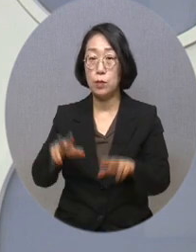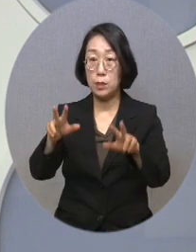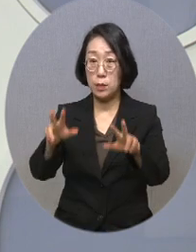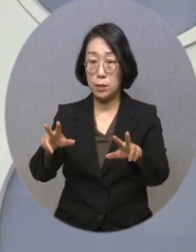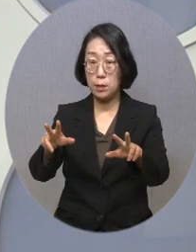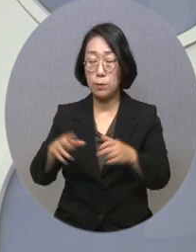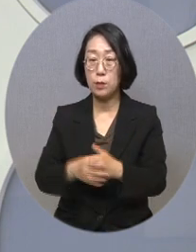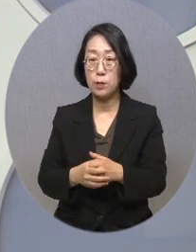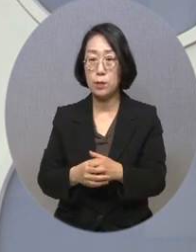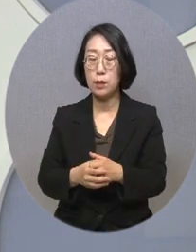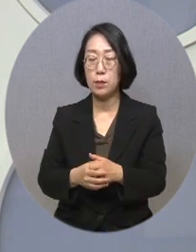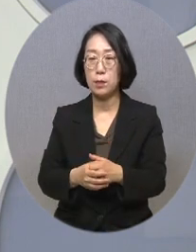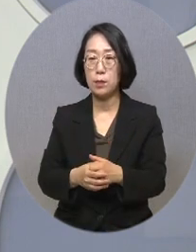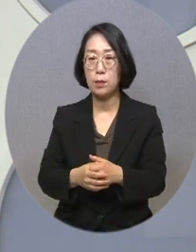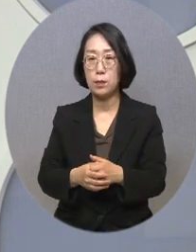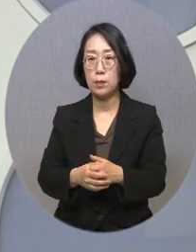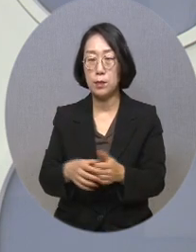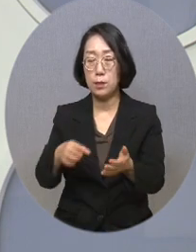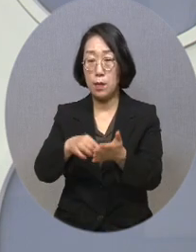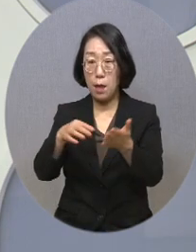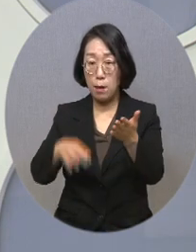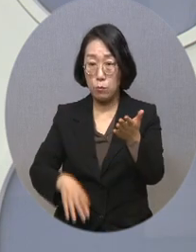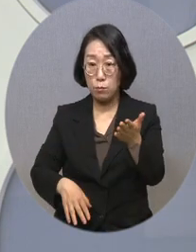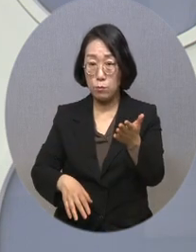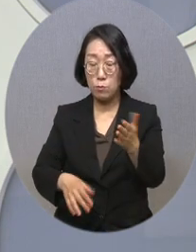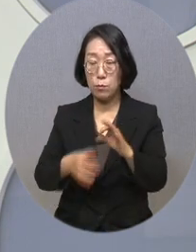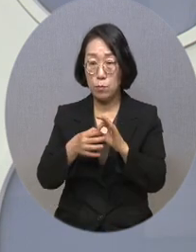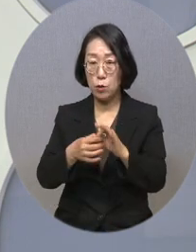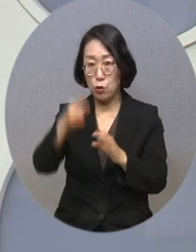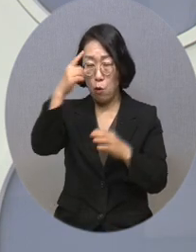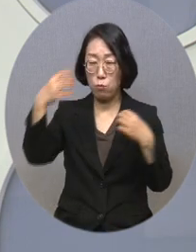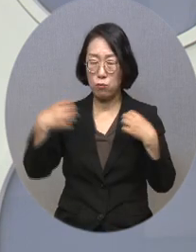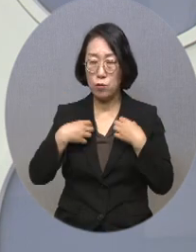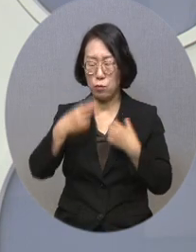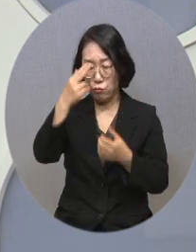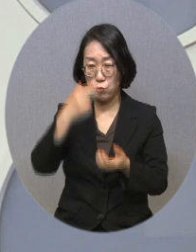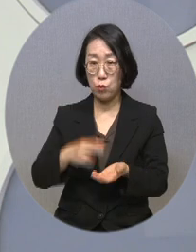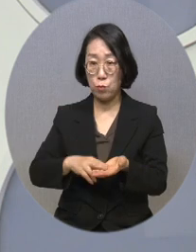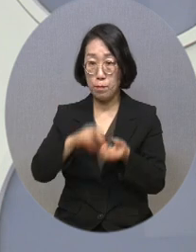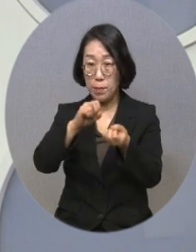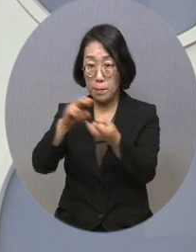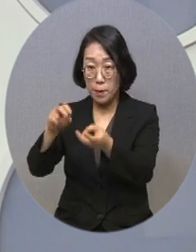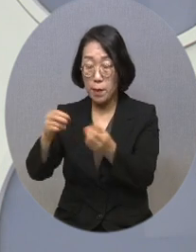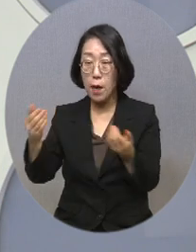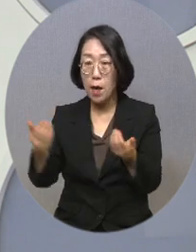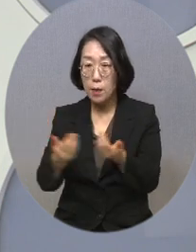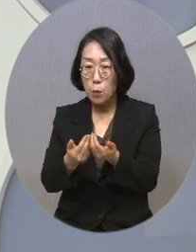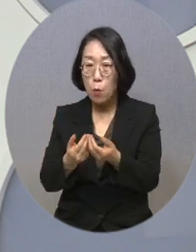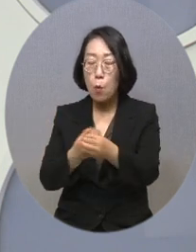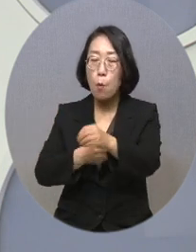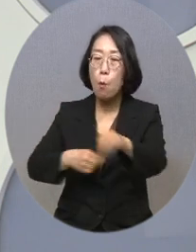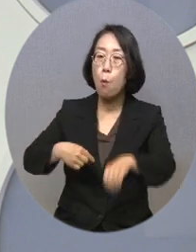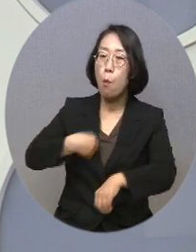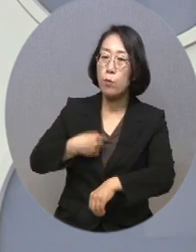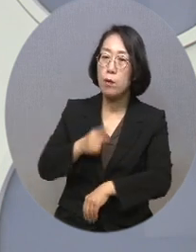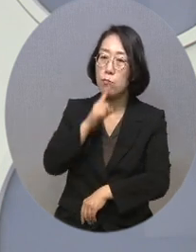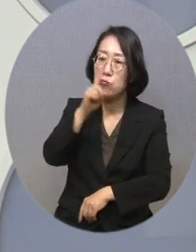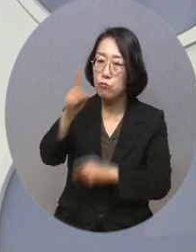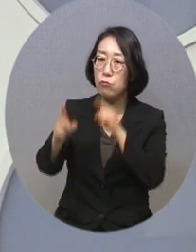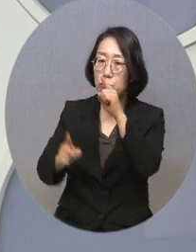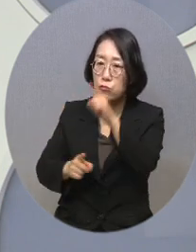또 세무가 정부 부과 제도에서 신고 납세 제도로 바뀌면서 세무사들의